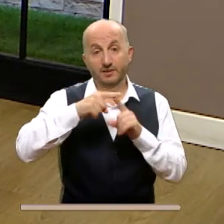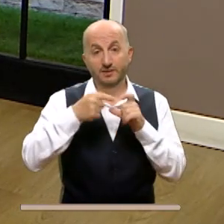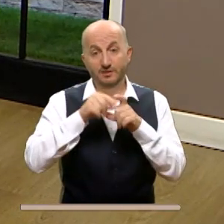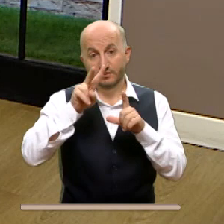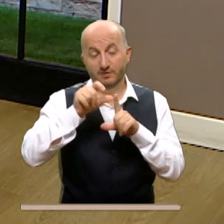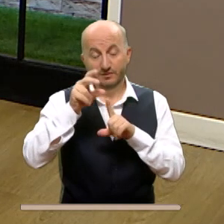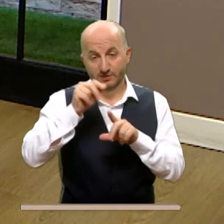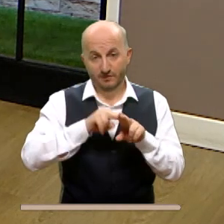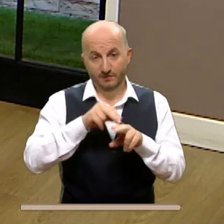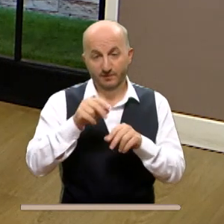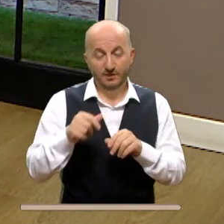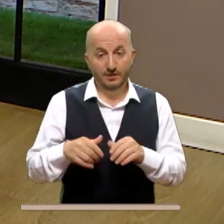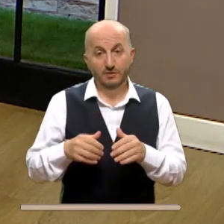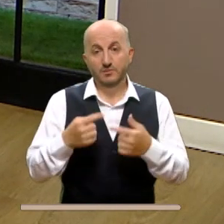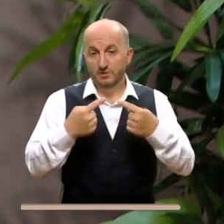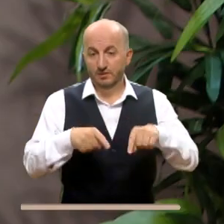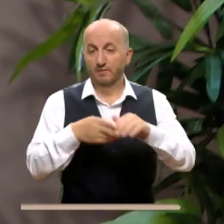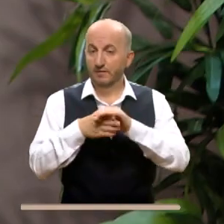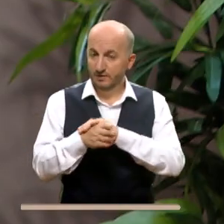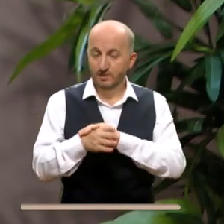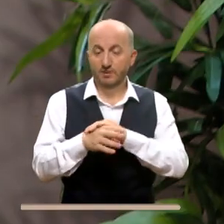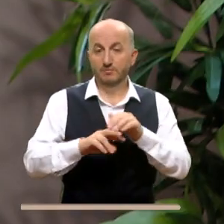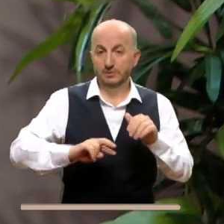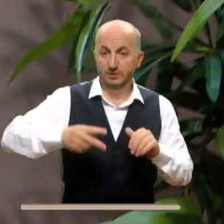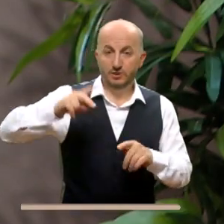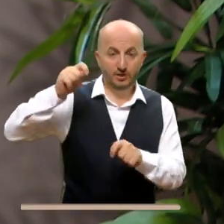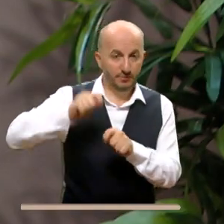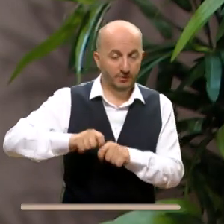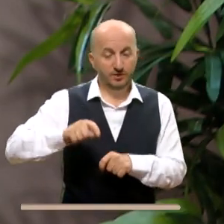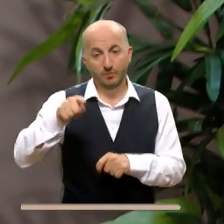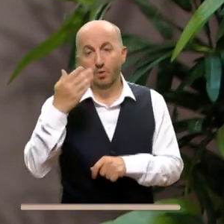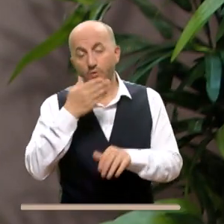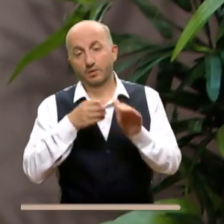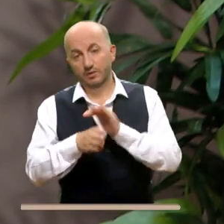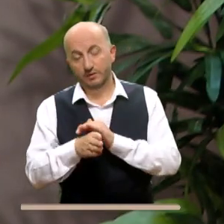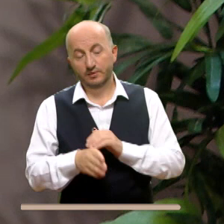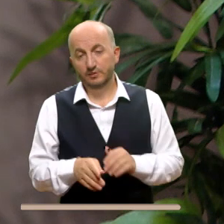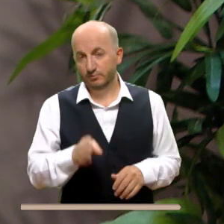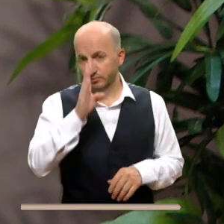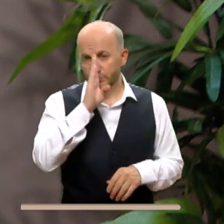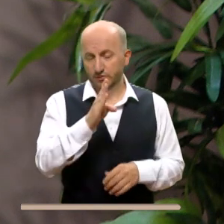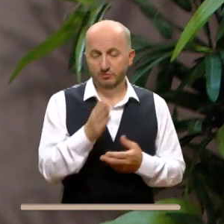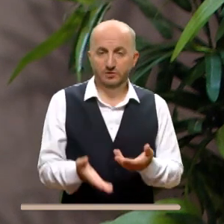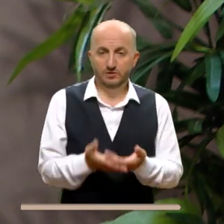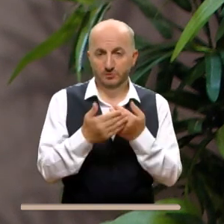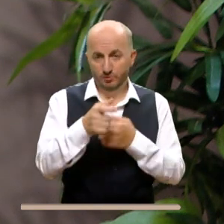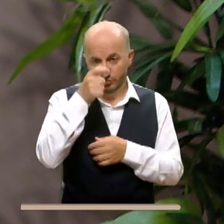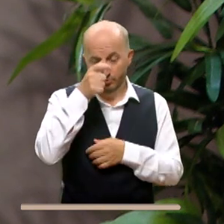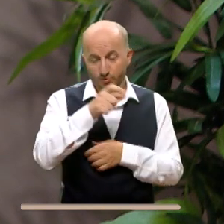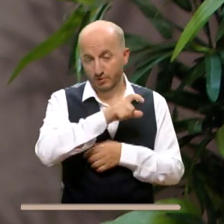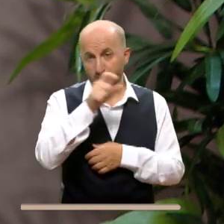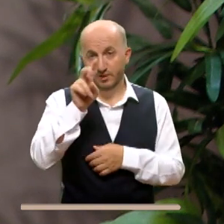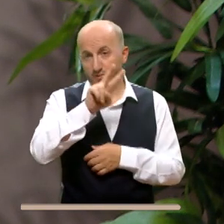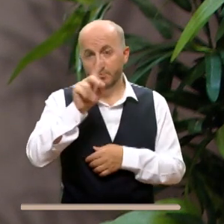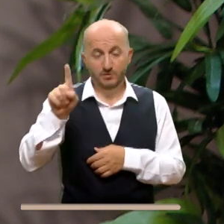bir sınavla alınıyorlar, evet. Değil mi? Demek ki bir derece yaptın ki artık bu okuldasın. Bu disiplini sağlamak, Türkiye 21.si